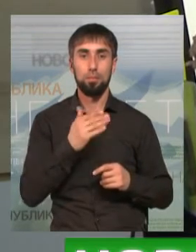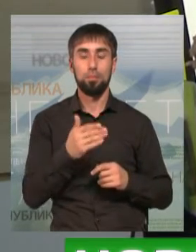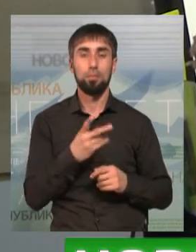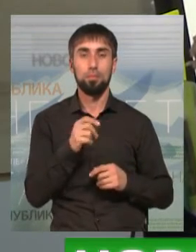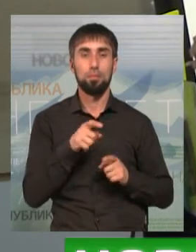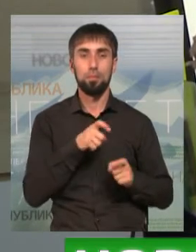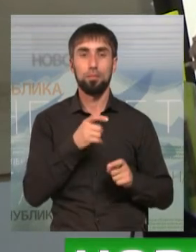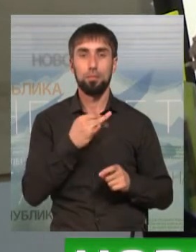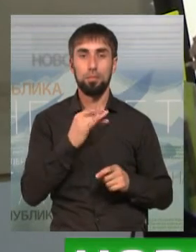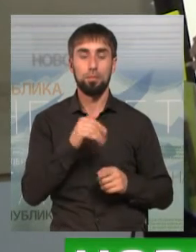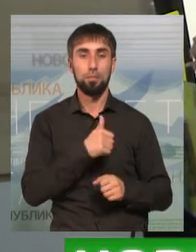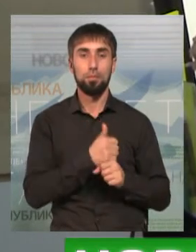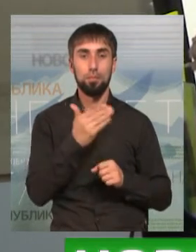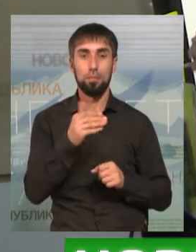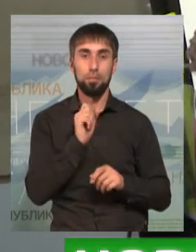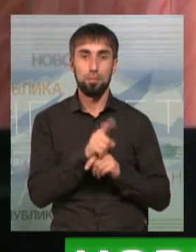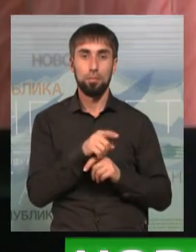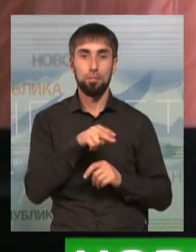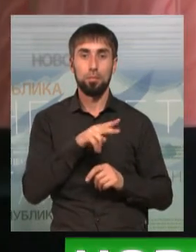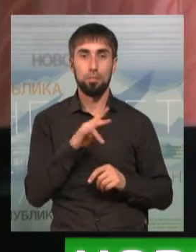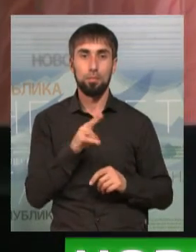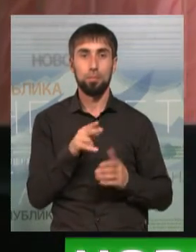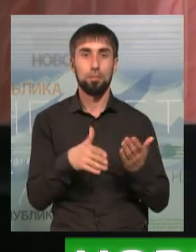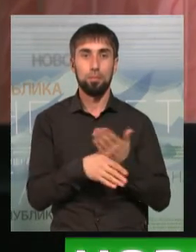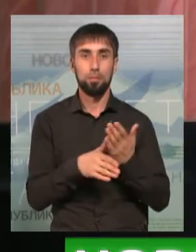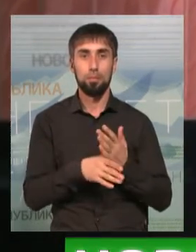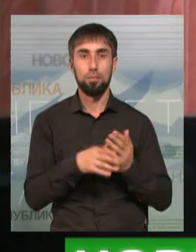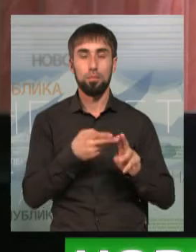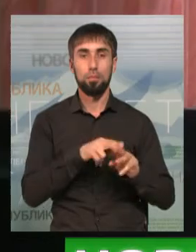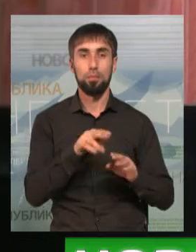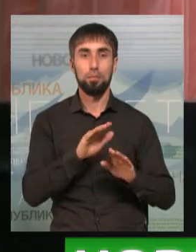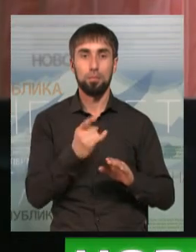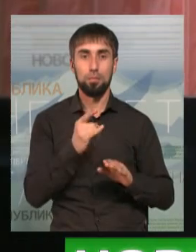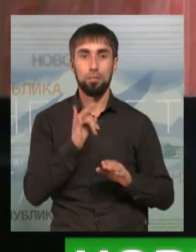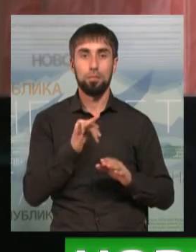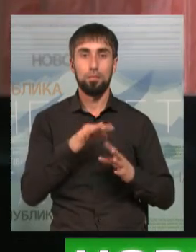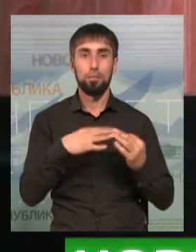за цифрами. Главная задача сотрудников ПДН – помочь ребенку и семье, защитить права и